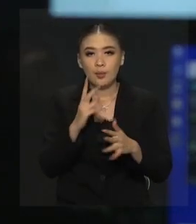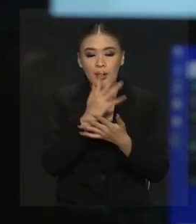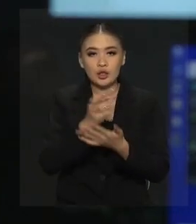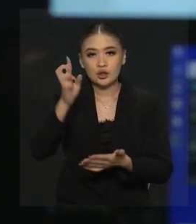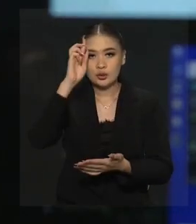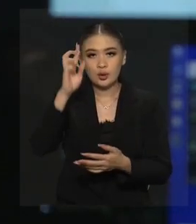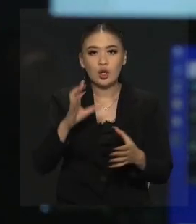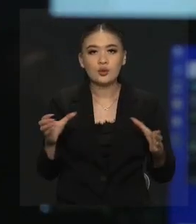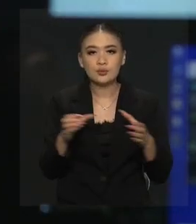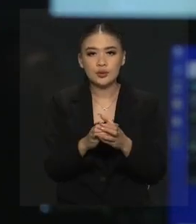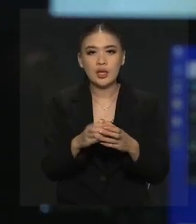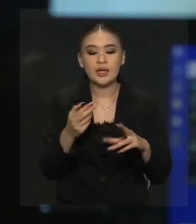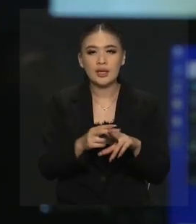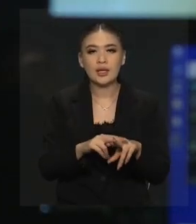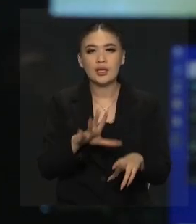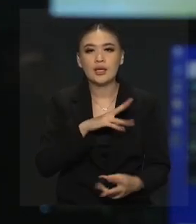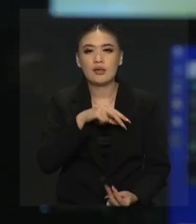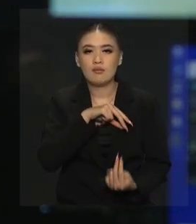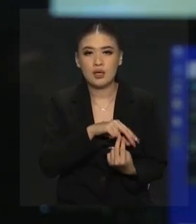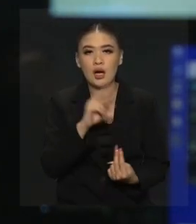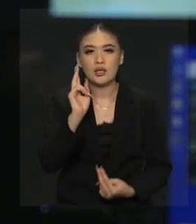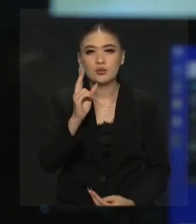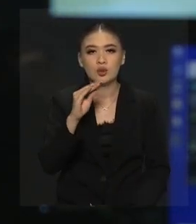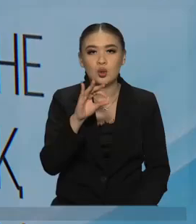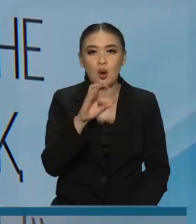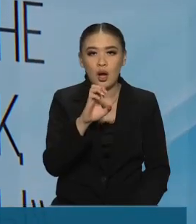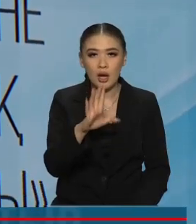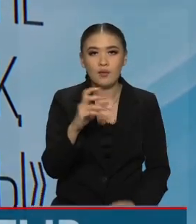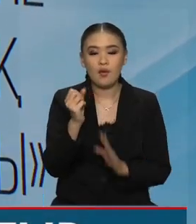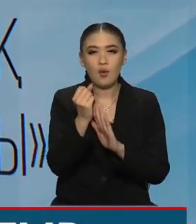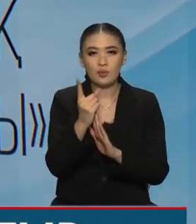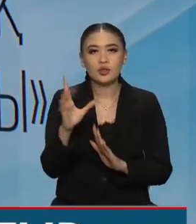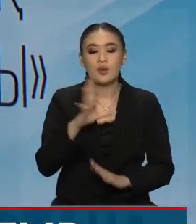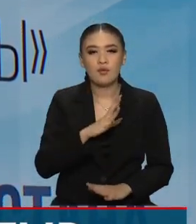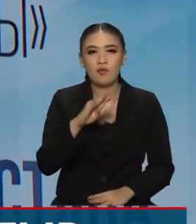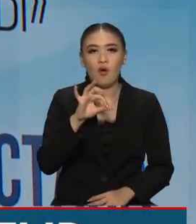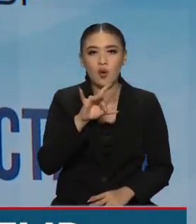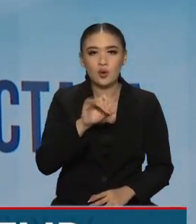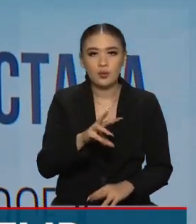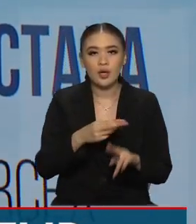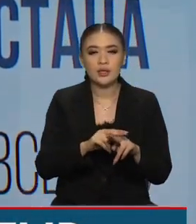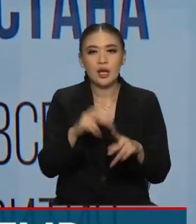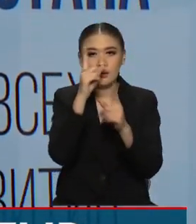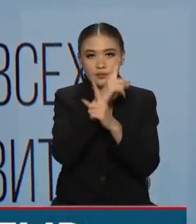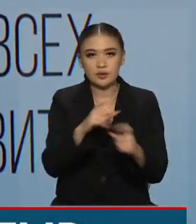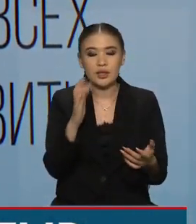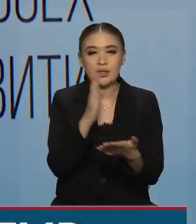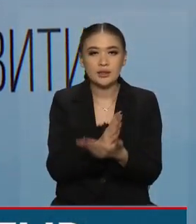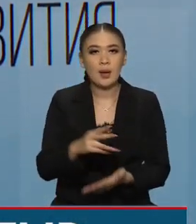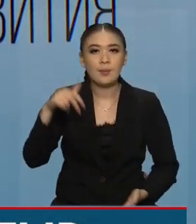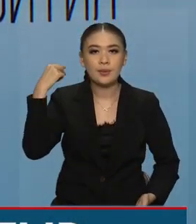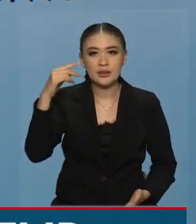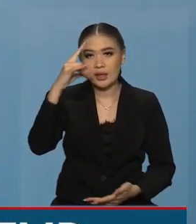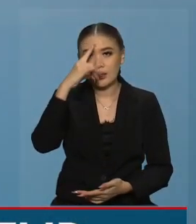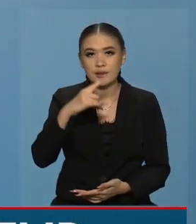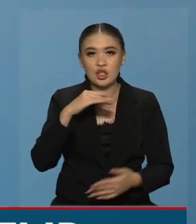емес ұйымдар өкілдерінің еңбегі ерен. Қасым Жомарт Тоқаев 11-ші азаматтық форум қатысушыларына үндеу жолдады. Президент